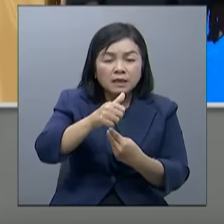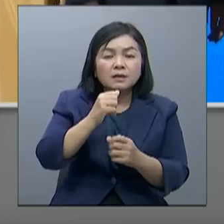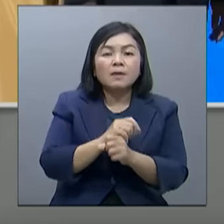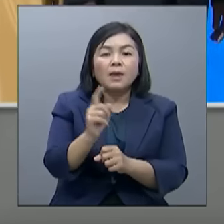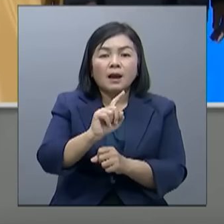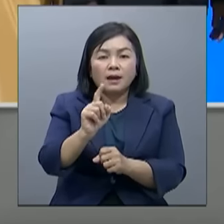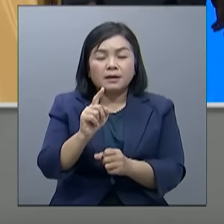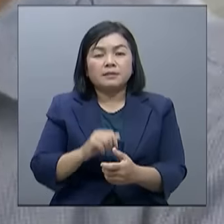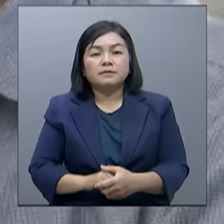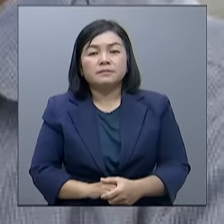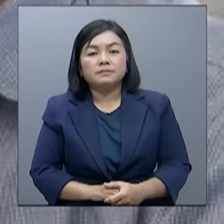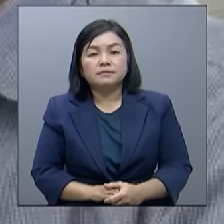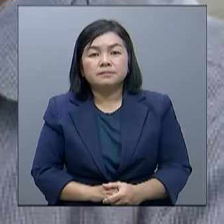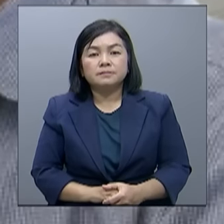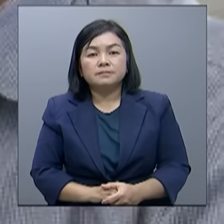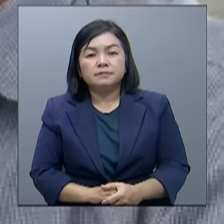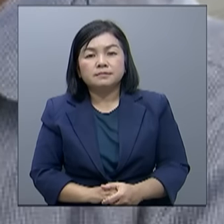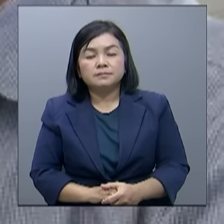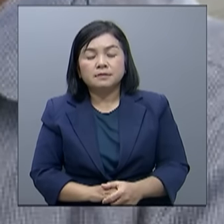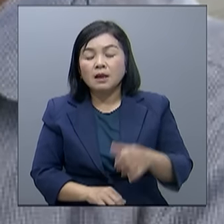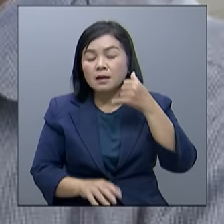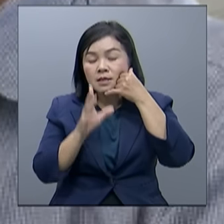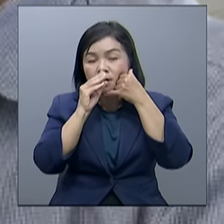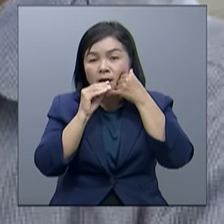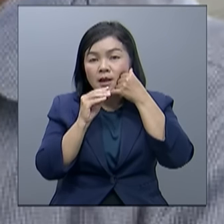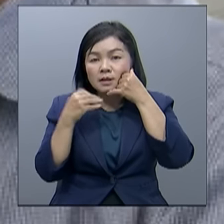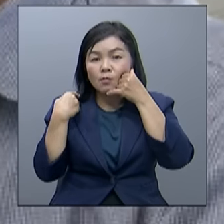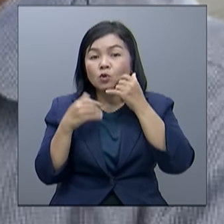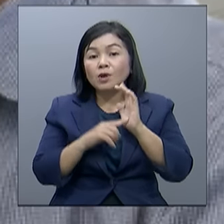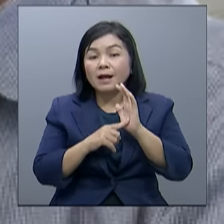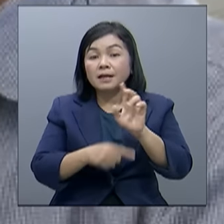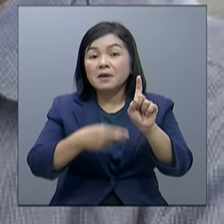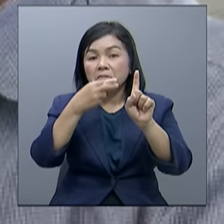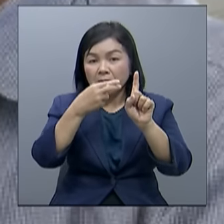ค่ะ ถ้าว่าสมมติ 10,000 เนี่ย